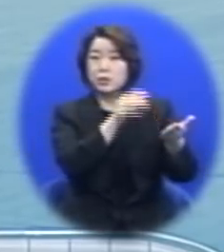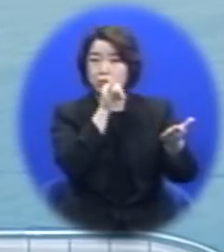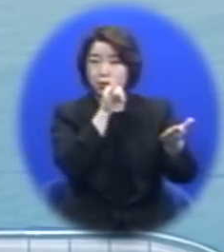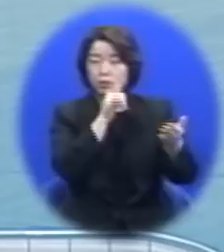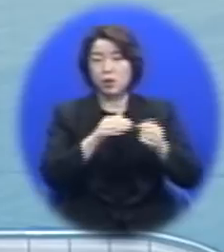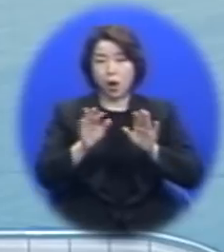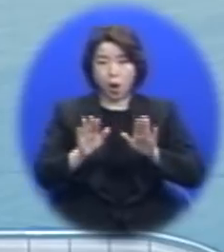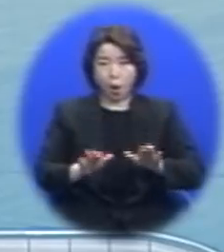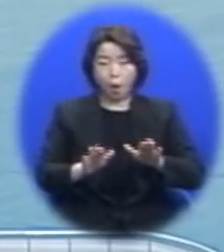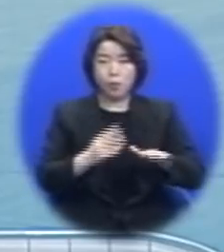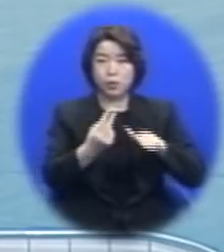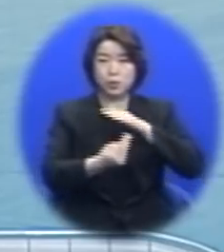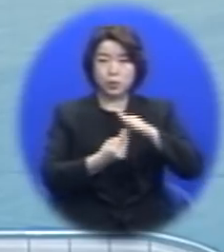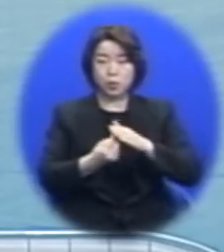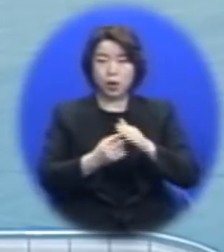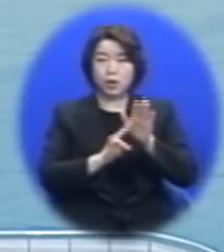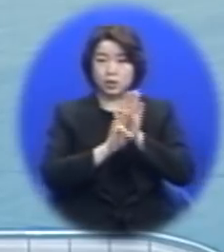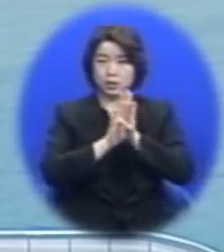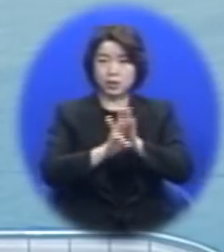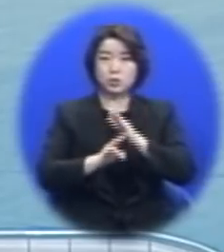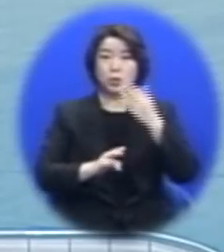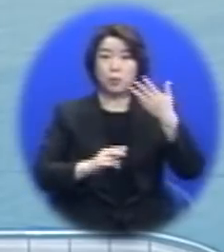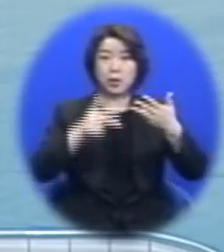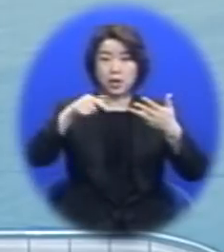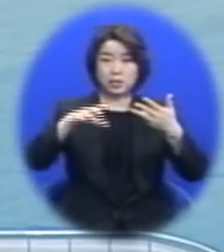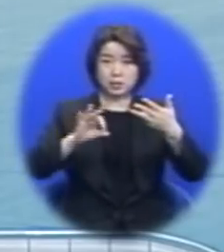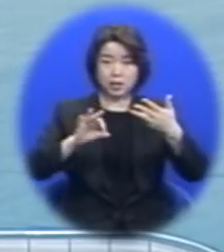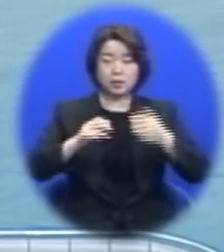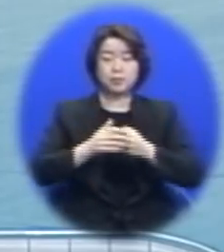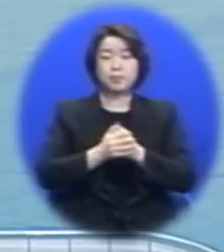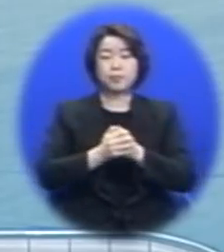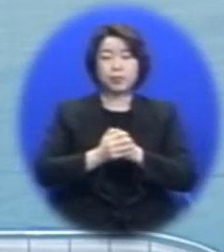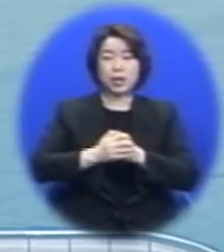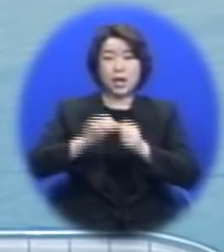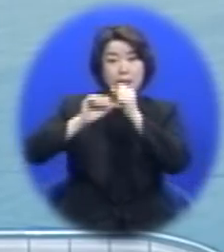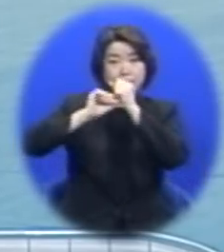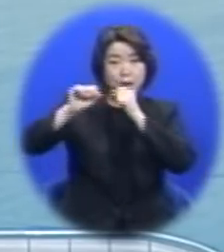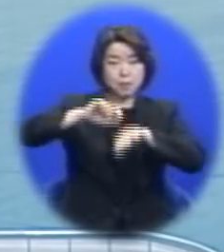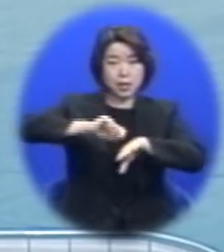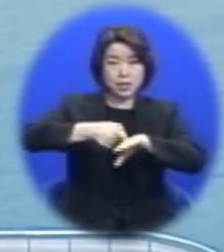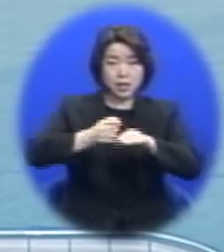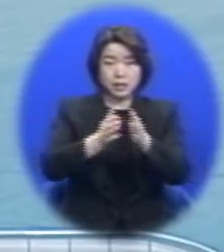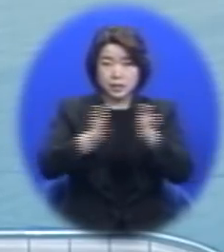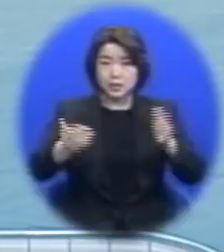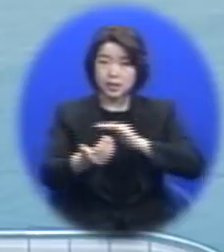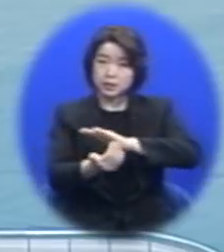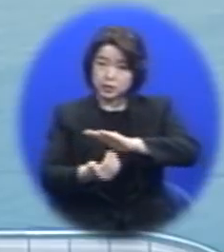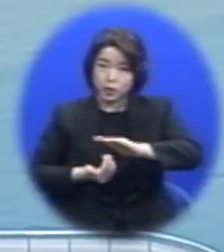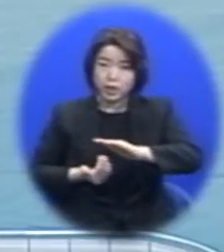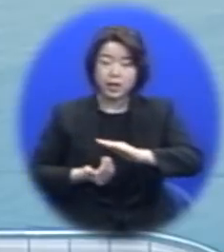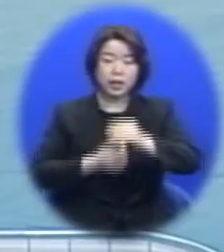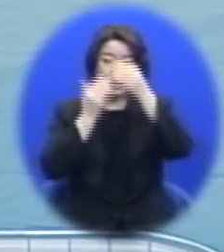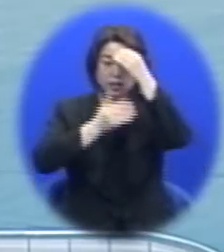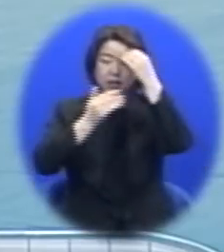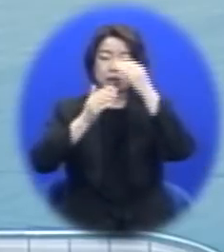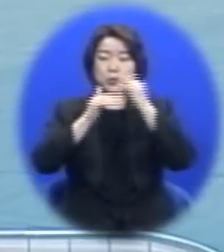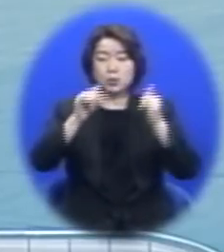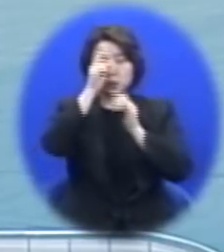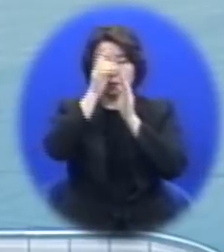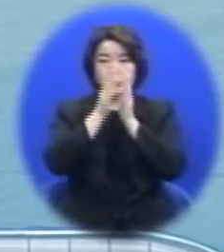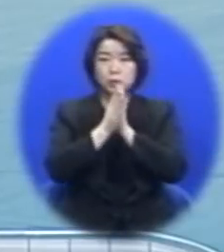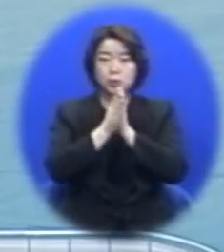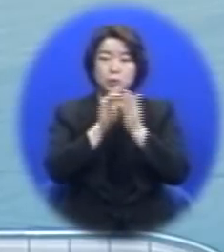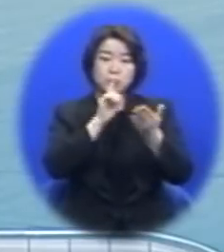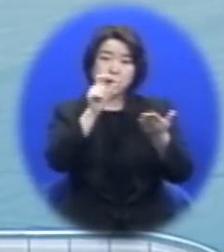오늘 요한계시록 8장에 나팔 재앙이 시작되기 전에 역시 성도들의 기도가 언급되고